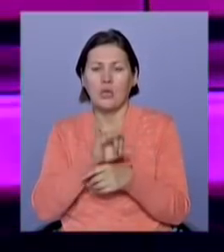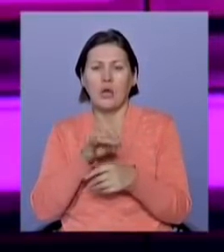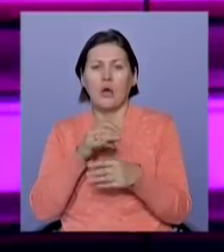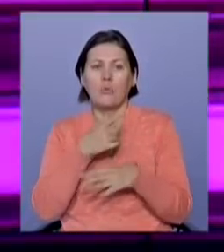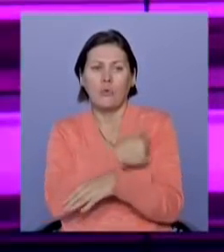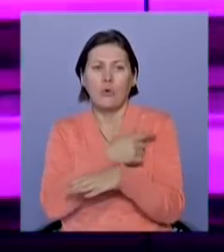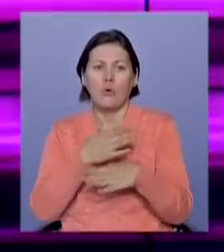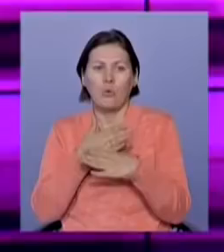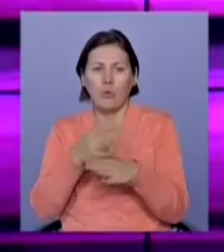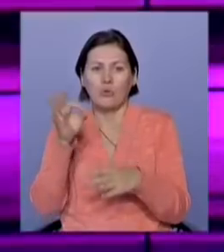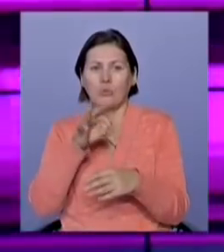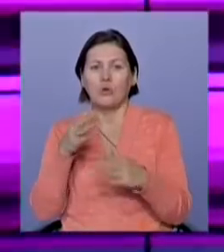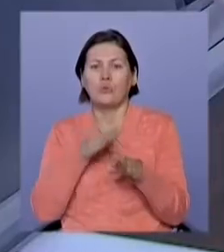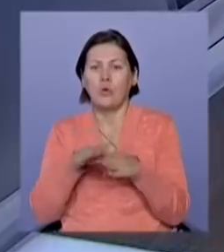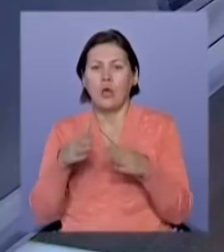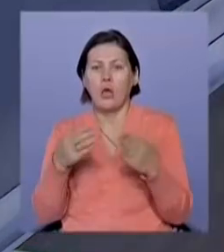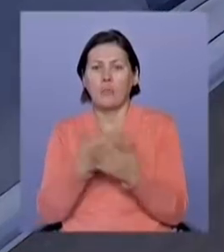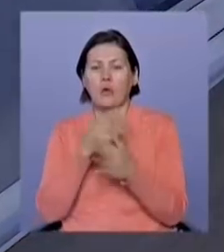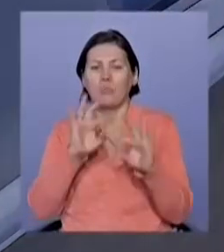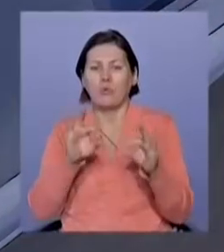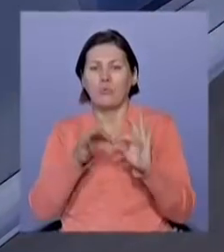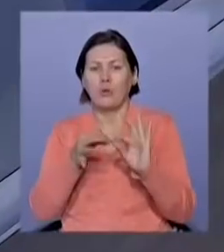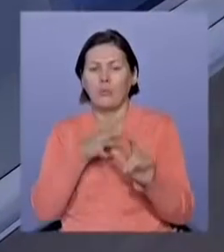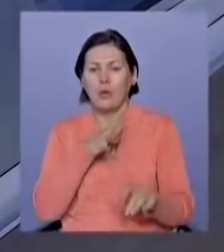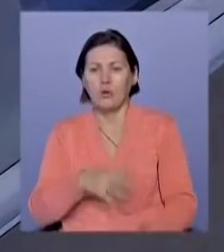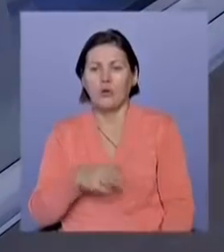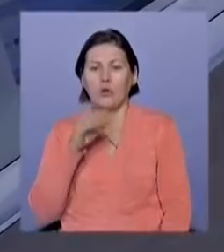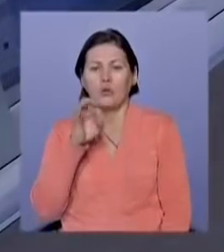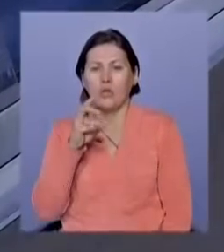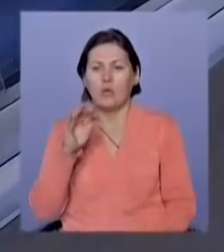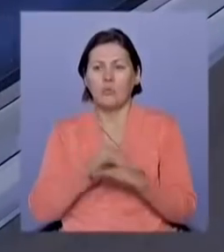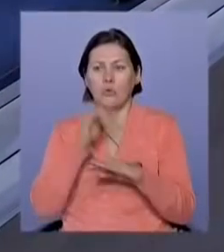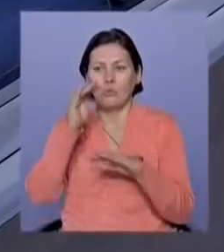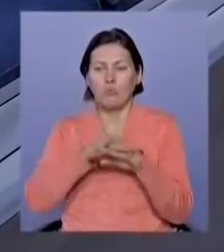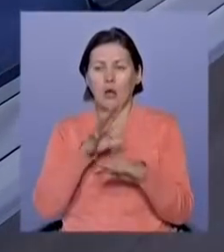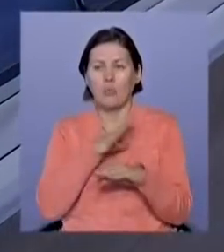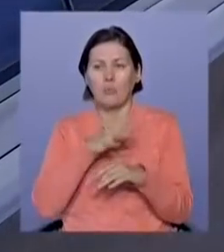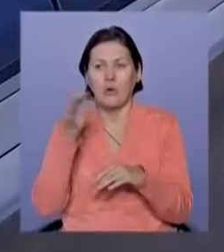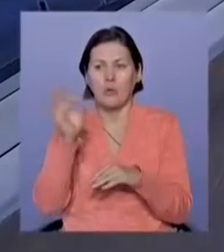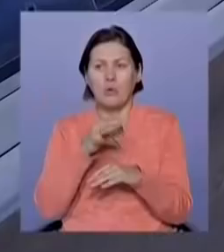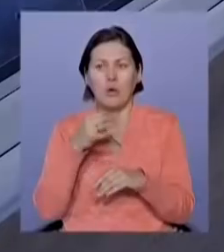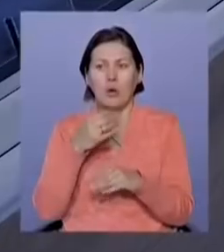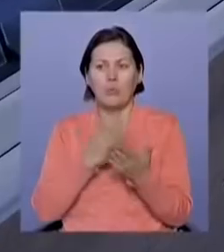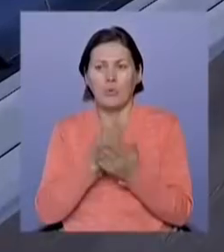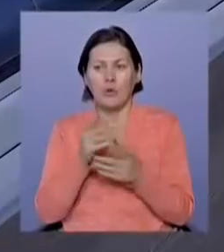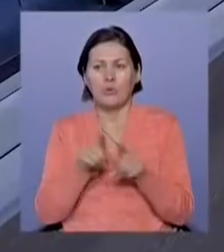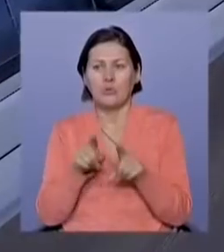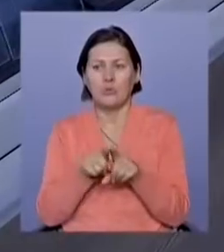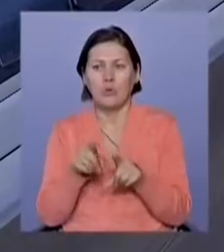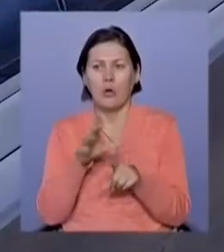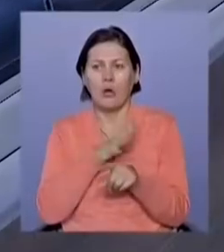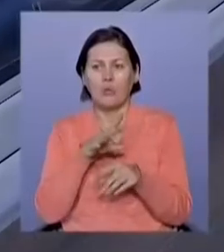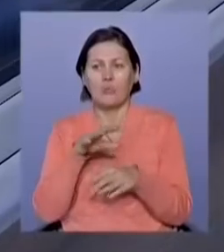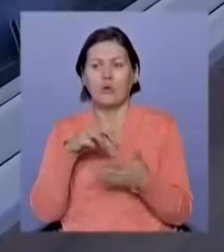жәрдем қызметінің жұмысы жайлы толығырақ тәптіштеп түсіндіріп беруге дайын. Тоғжан, кеш жарық. Жалпы жедел жәрдем қызмет керлеріне